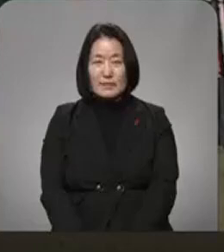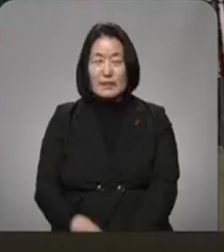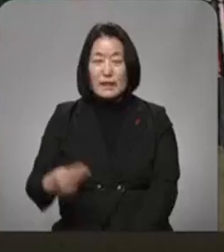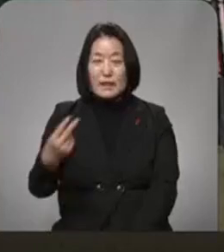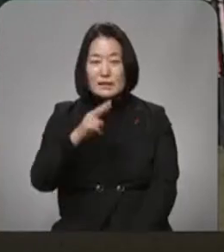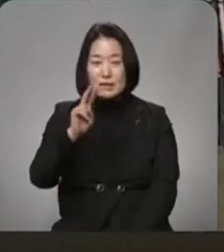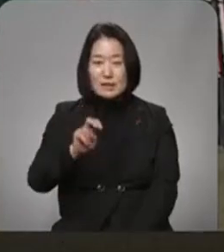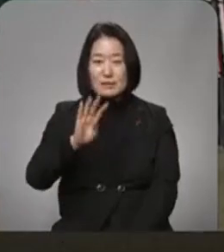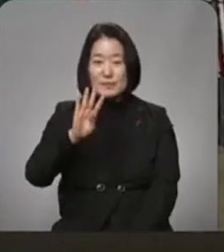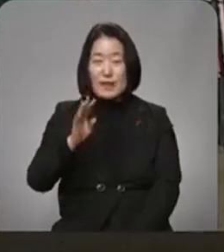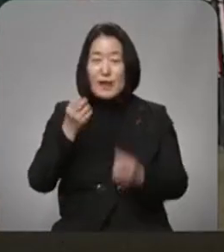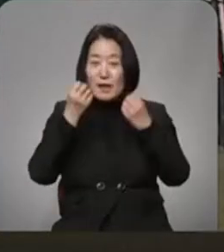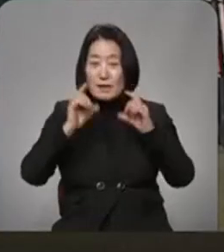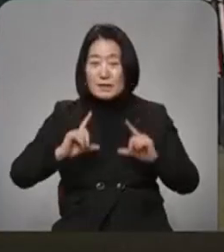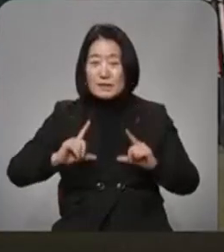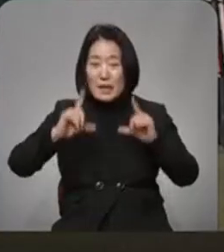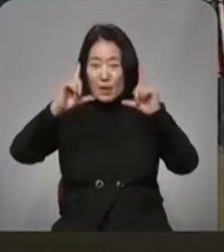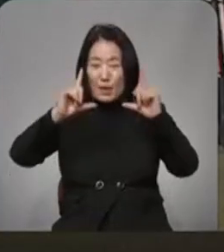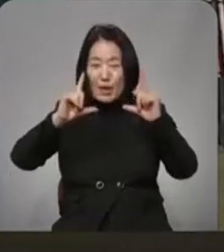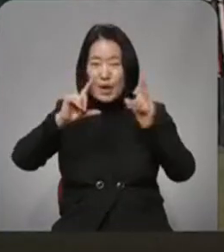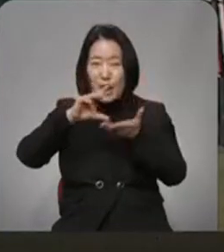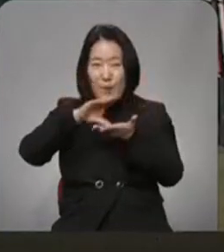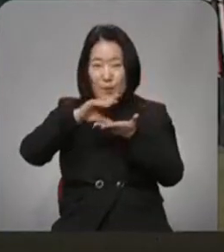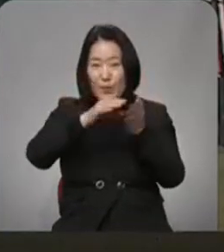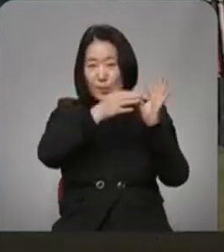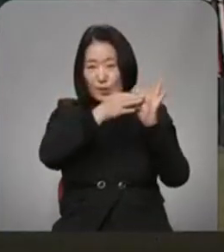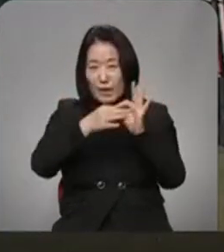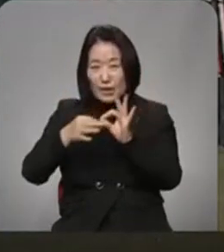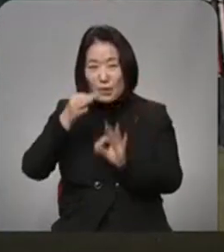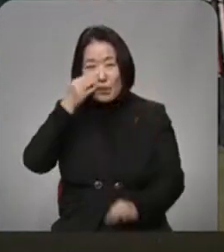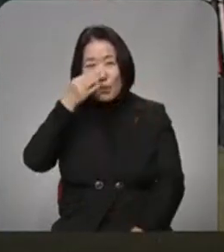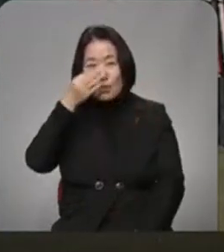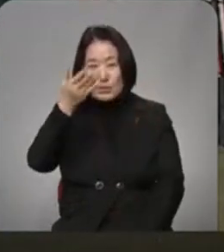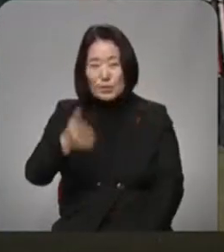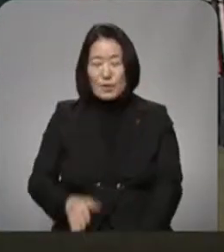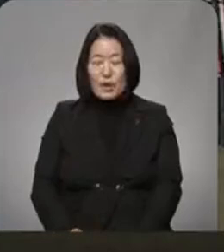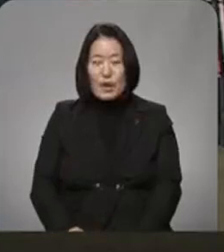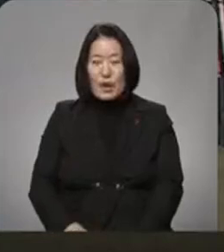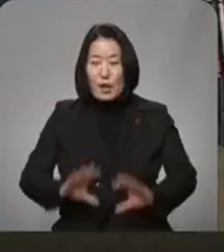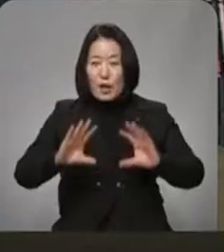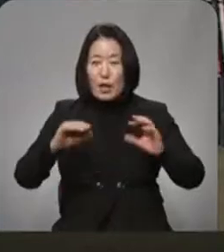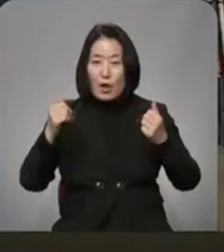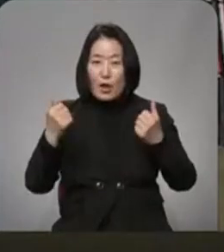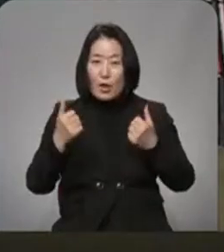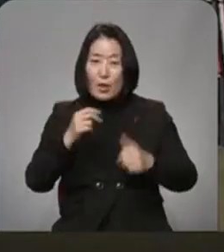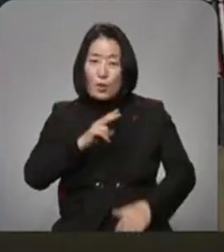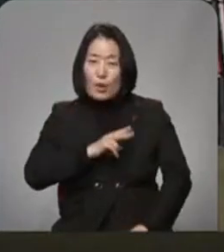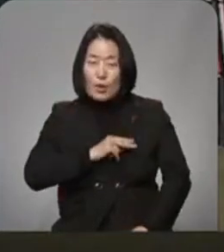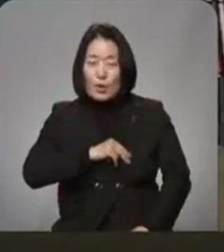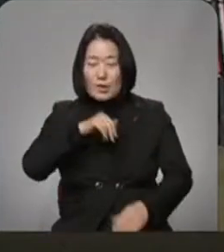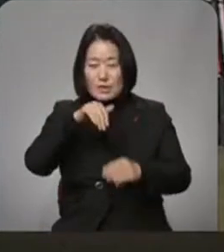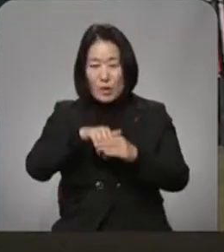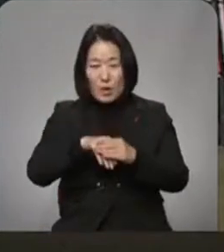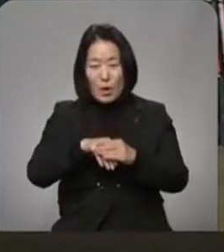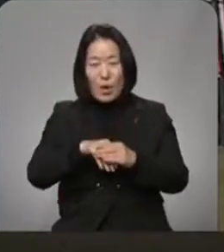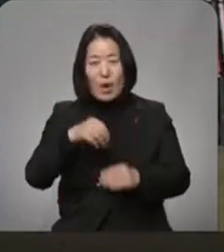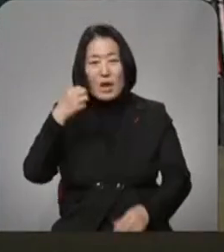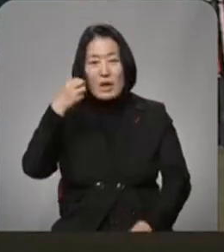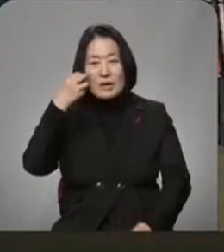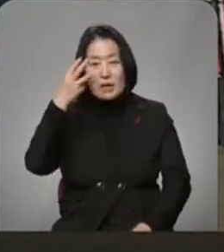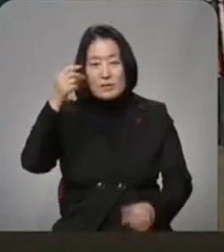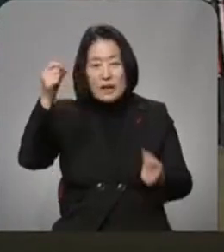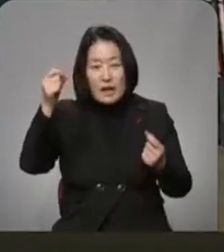2024년 새 연속 계획 보도 순서입니다 오늘은 이제 석달 앞으로 다가온 국회의원 선거를 짚어봅니다 강원도의